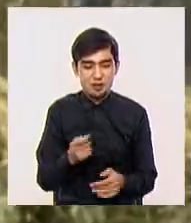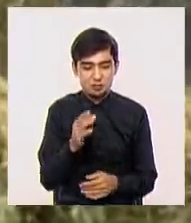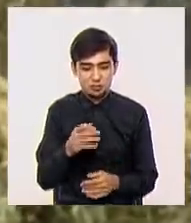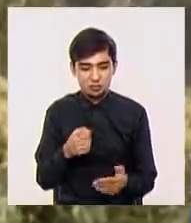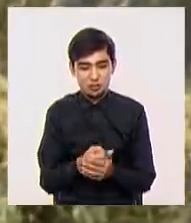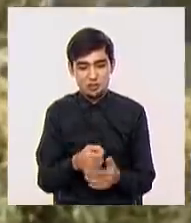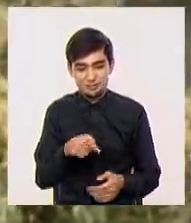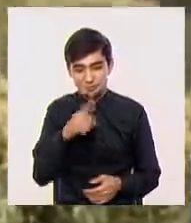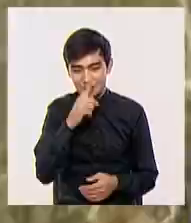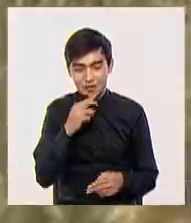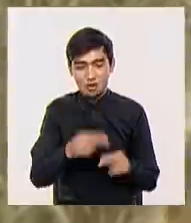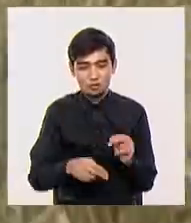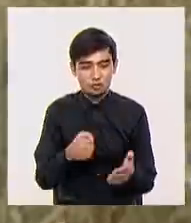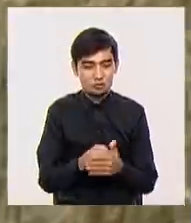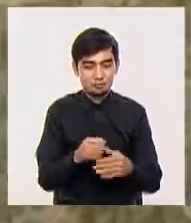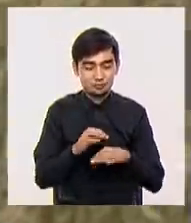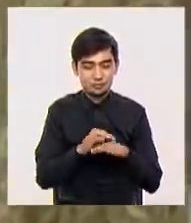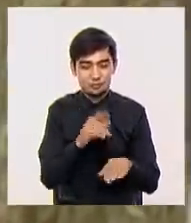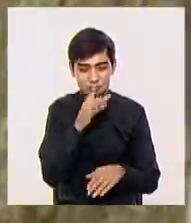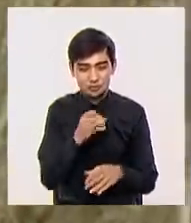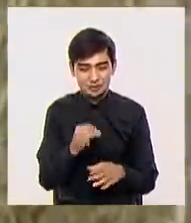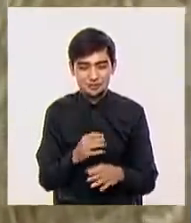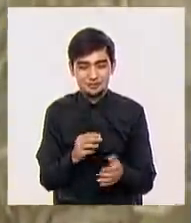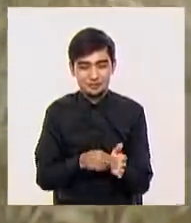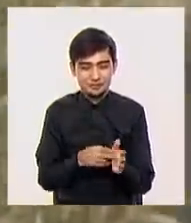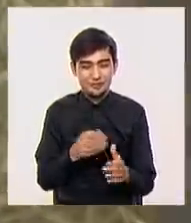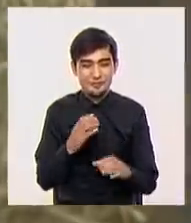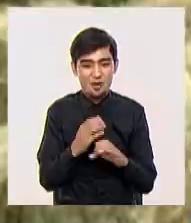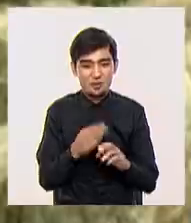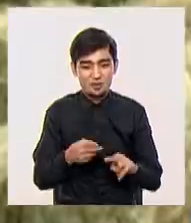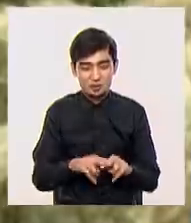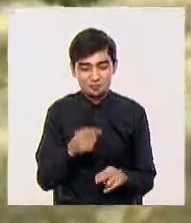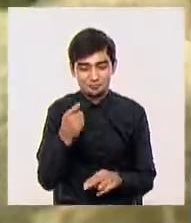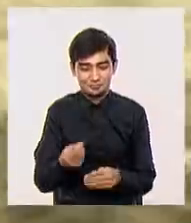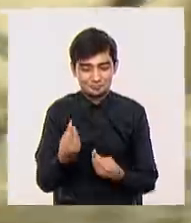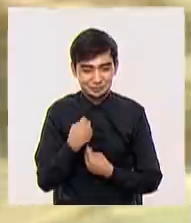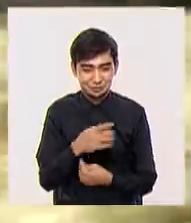дейін жеткізбесек, теміржолшылар вагондарды жөнелтуге берген жеңілдіктің мерзімі өтіп